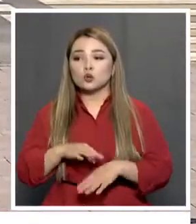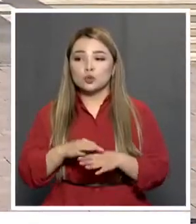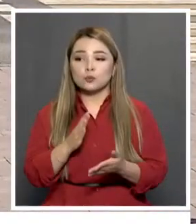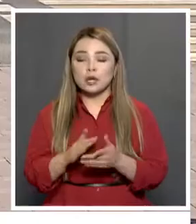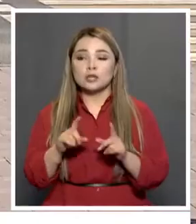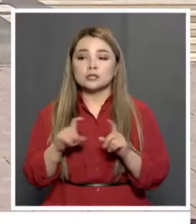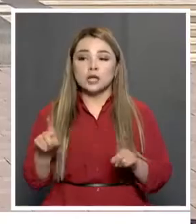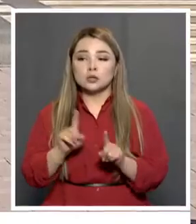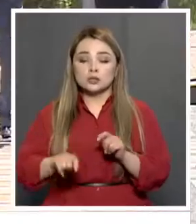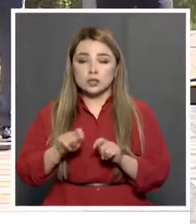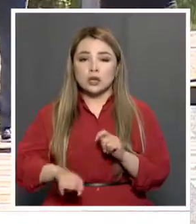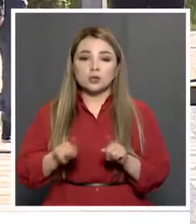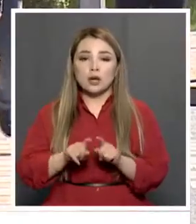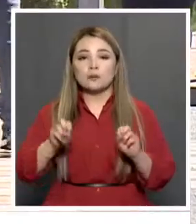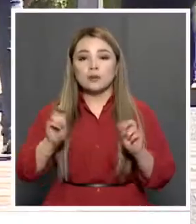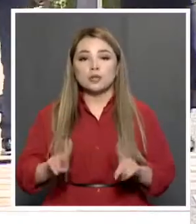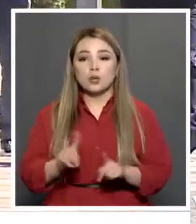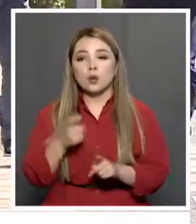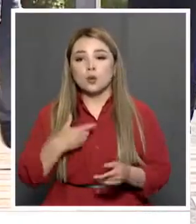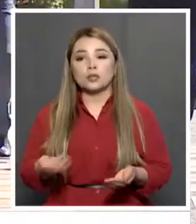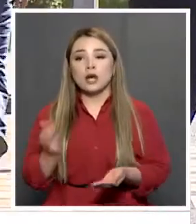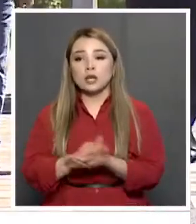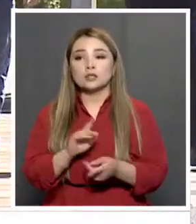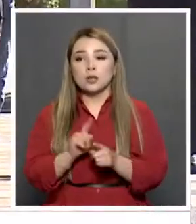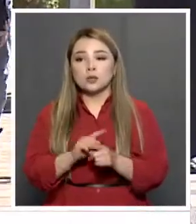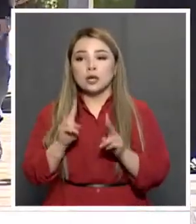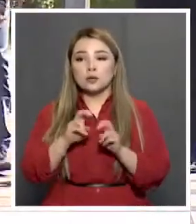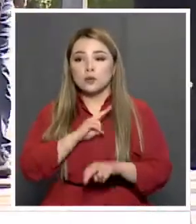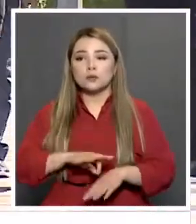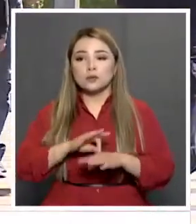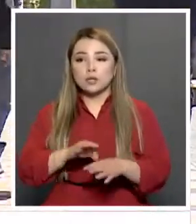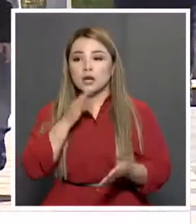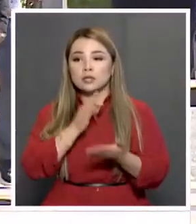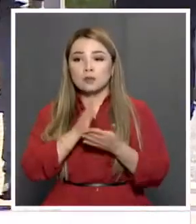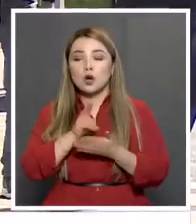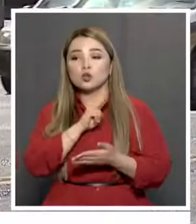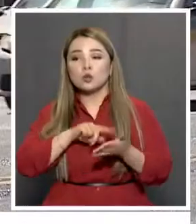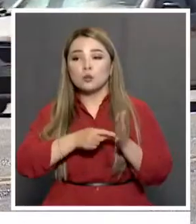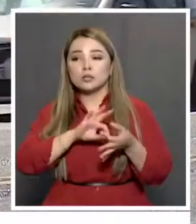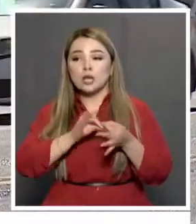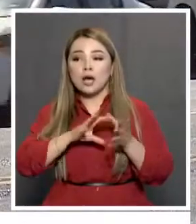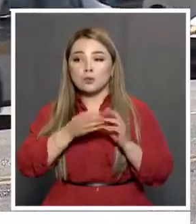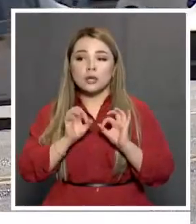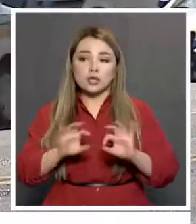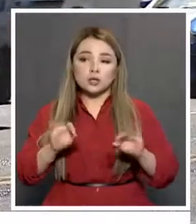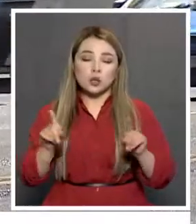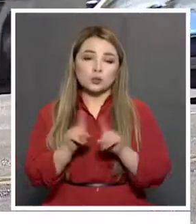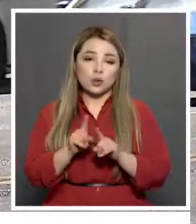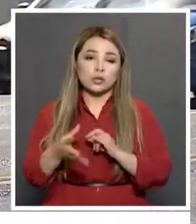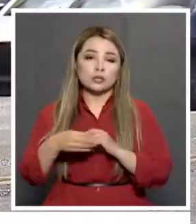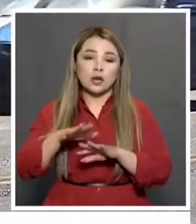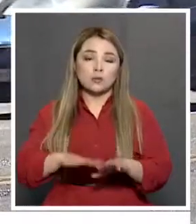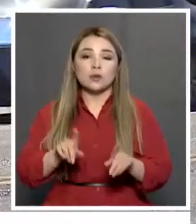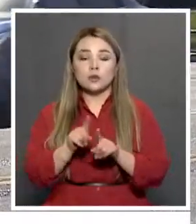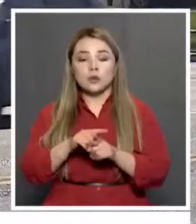Нысандар тарлау кезінде мамандар өздерін таныстырып, санақ жүргізушінің куәлігін көрсетуі тиіс. Жұмыстың мақсатын түсіндіріп, сол мекен жайда тұратын тұрғындардың